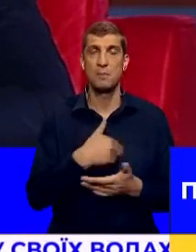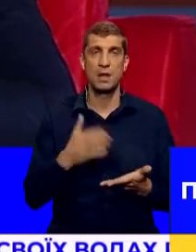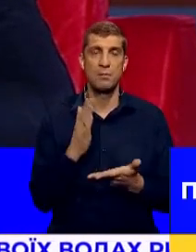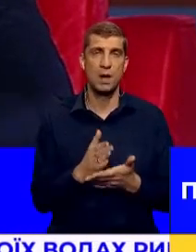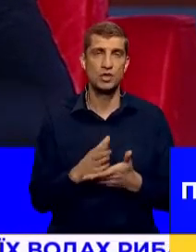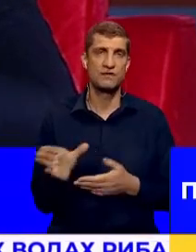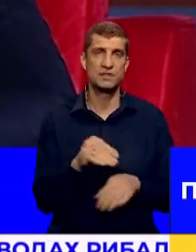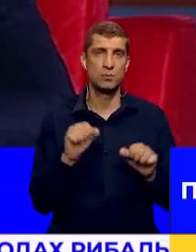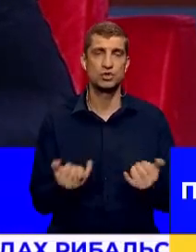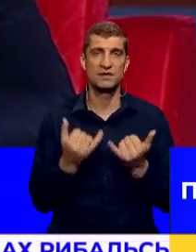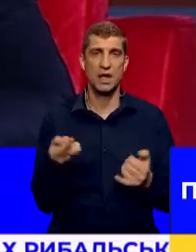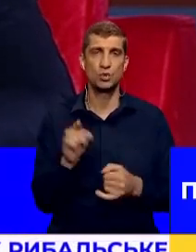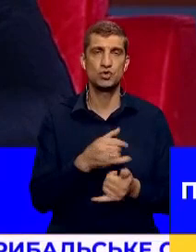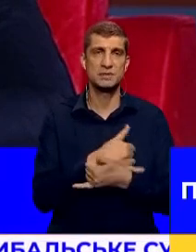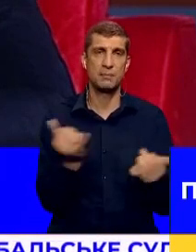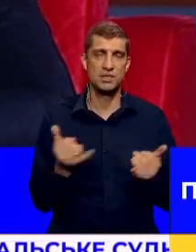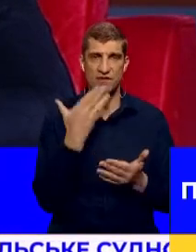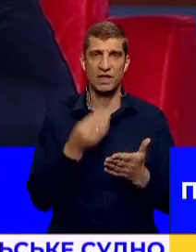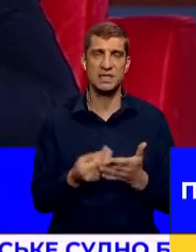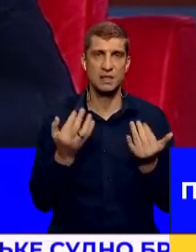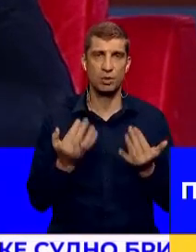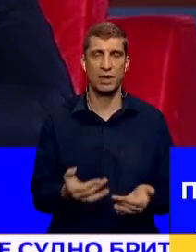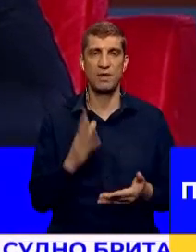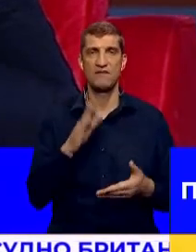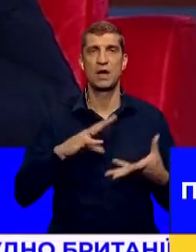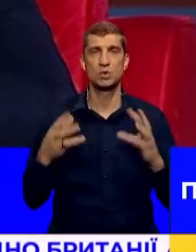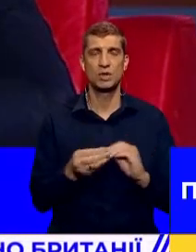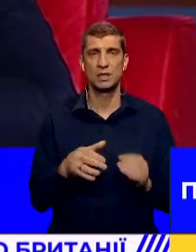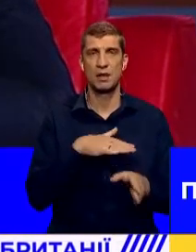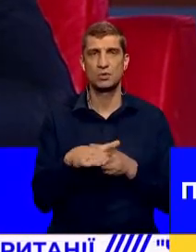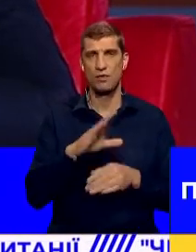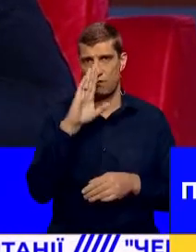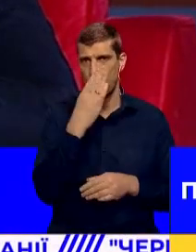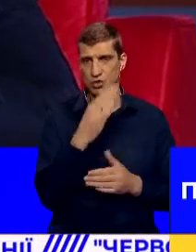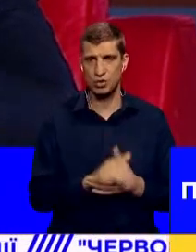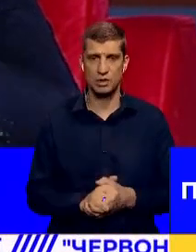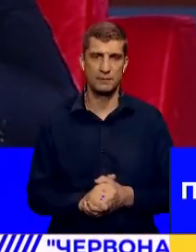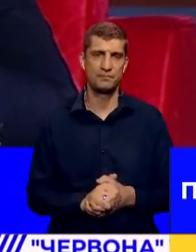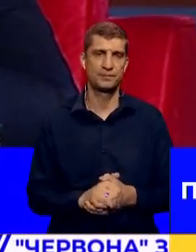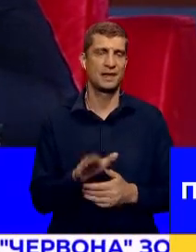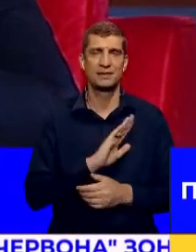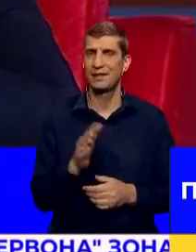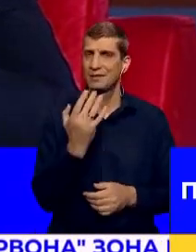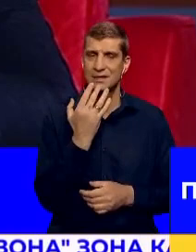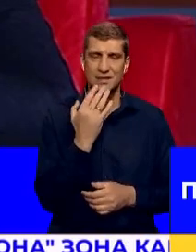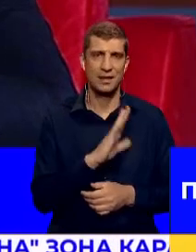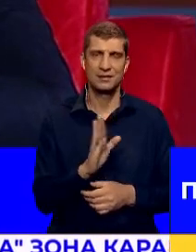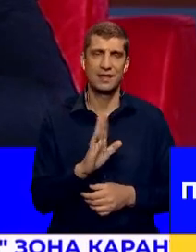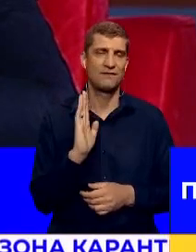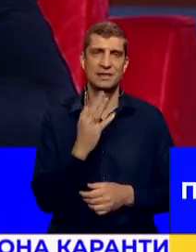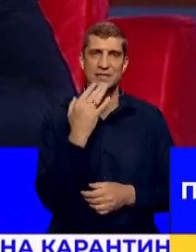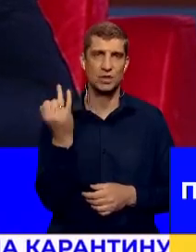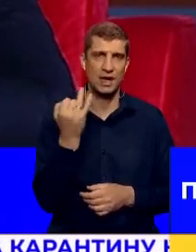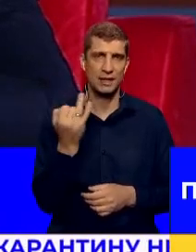всі можливості для того, щоб забезпечити власні потреби, у результаті абсолютно ворожої, не національної, не в